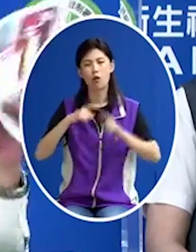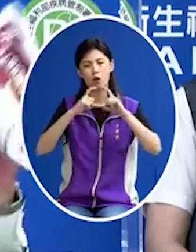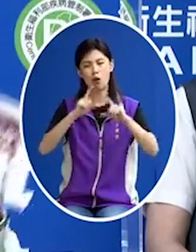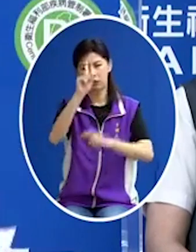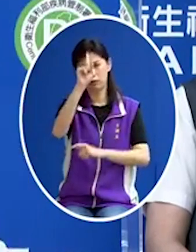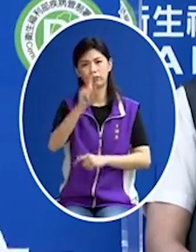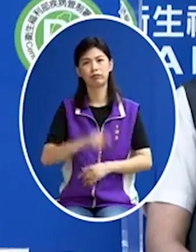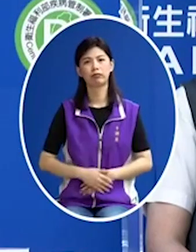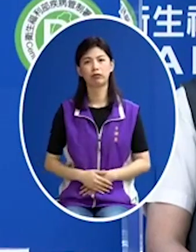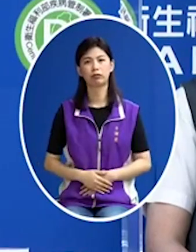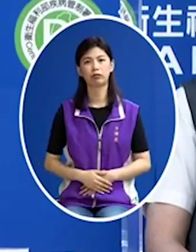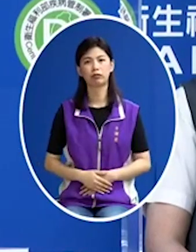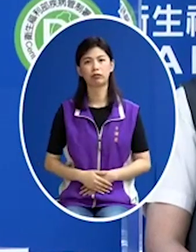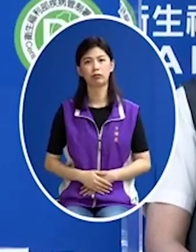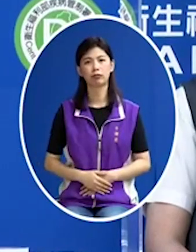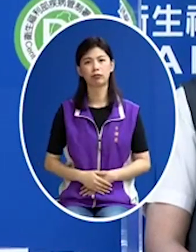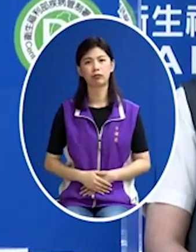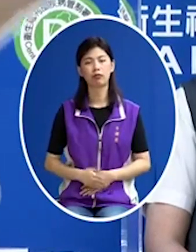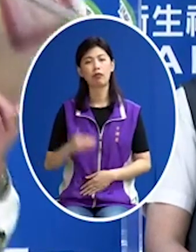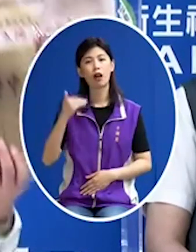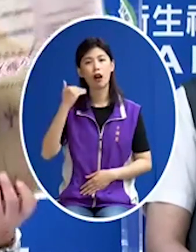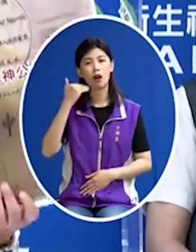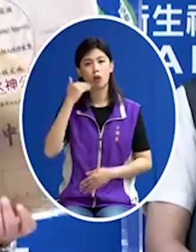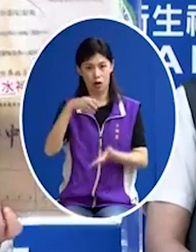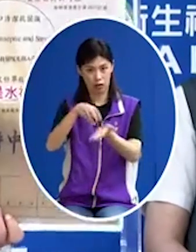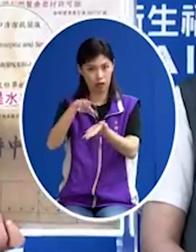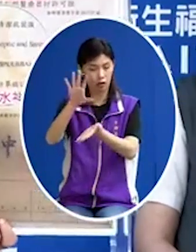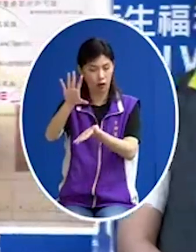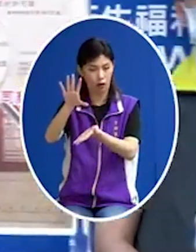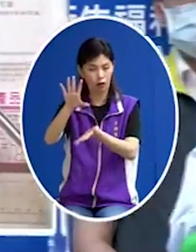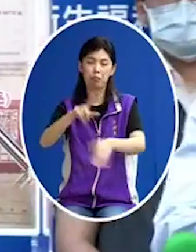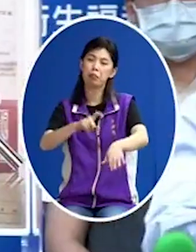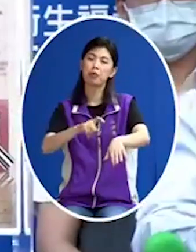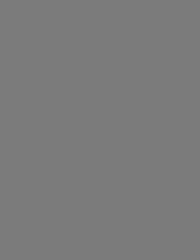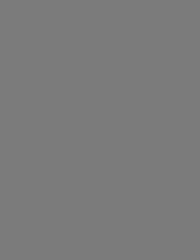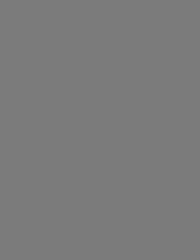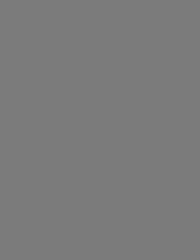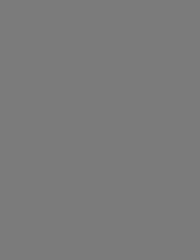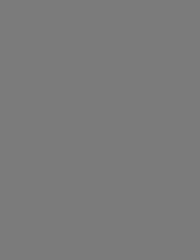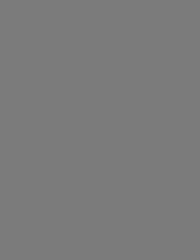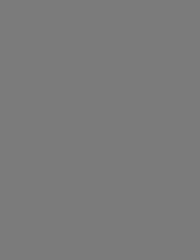哈，如果他有这张证，那都可以了。